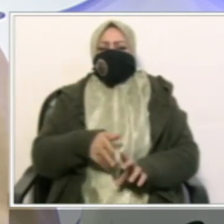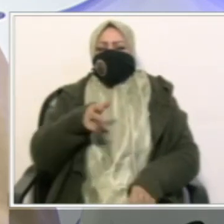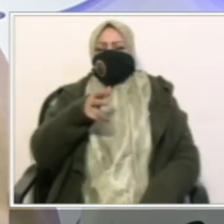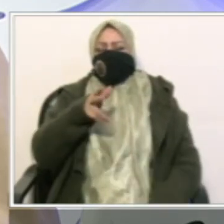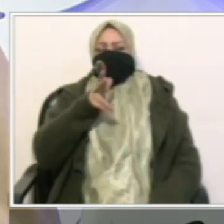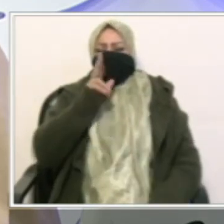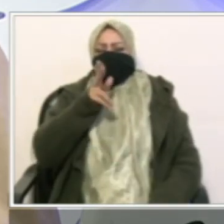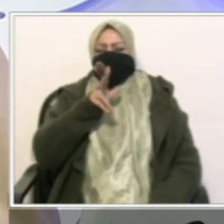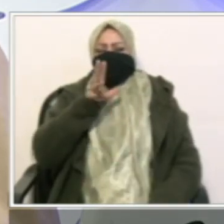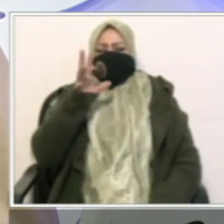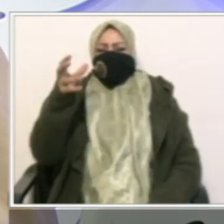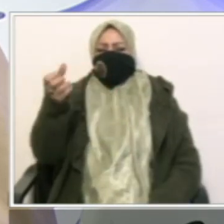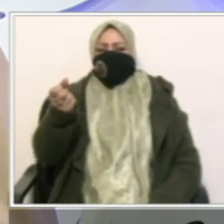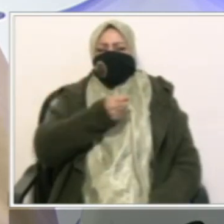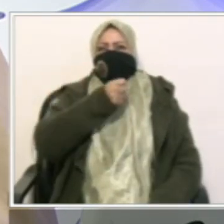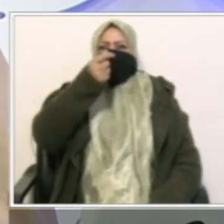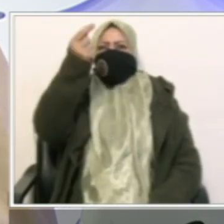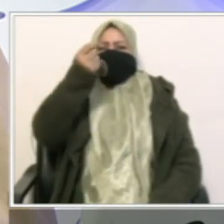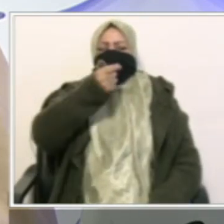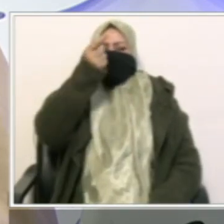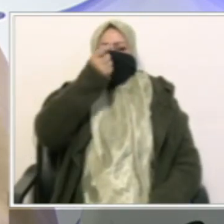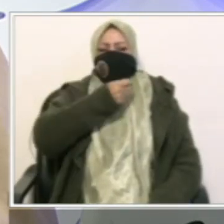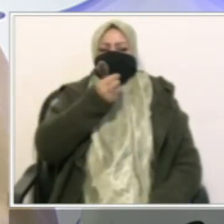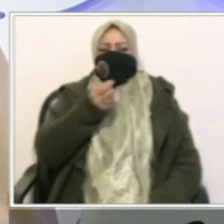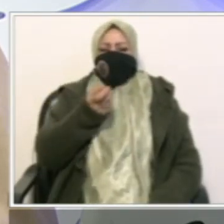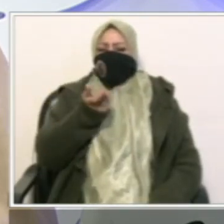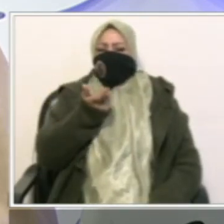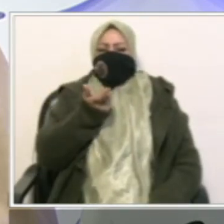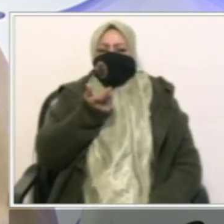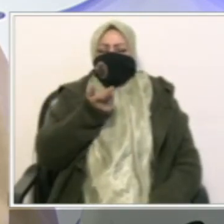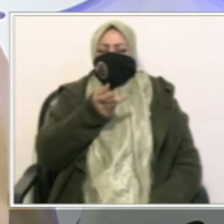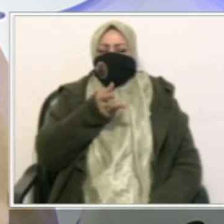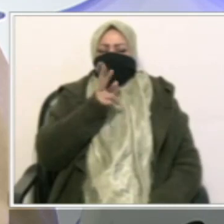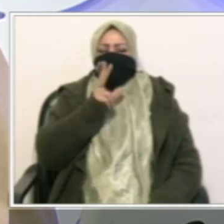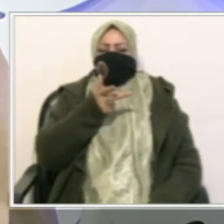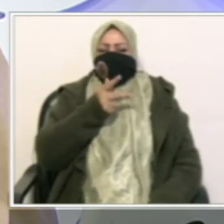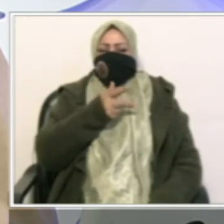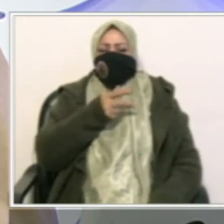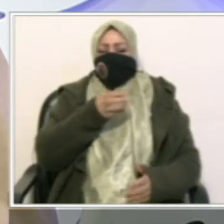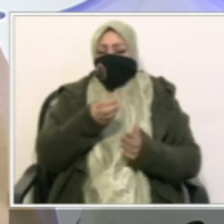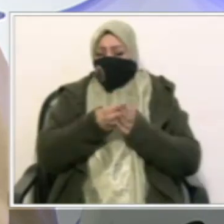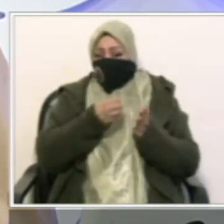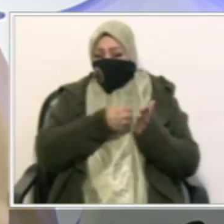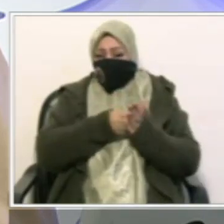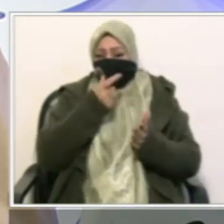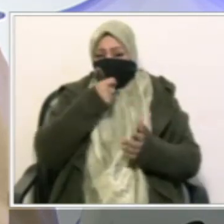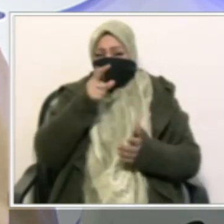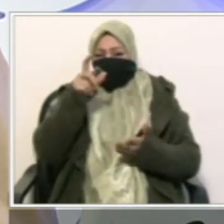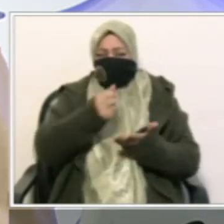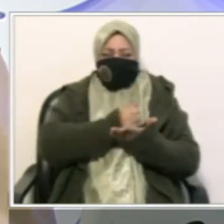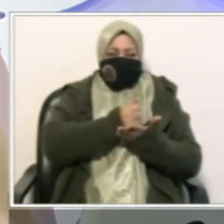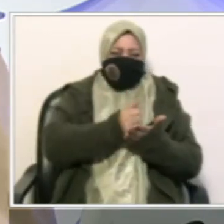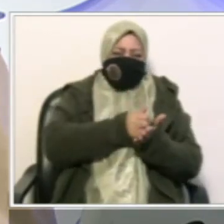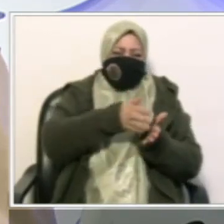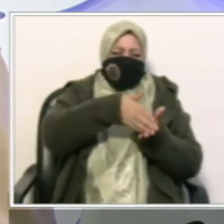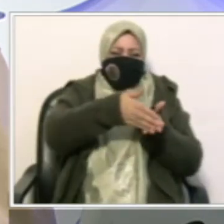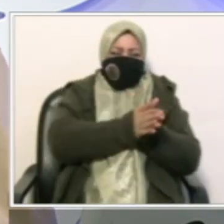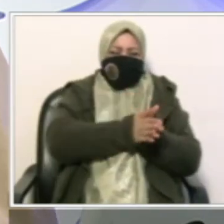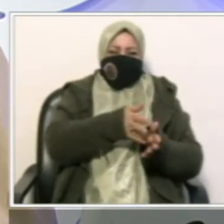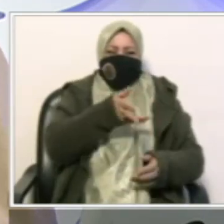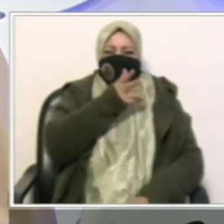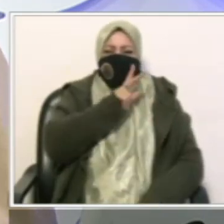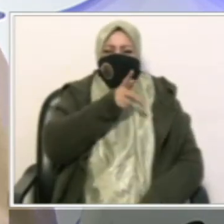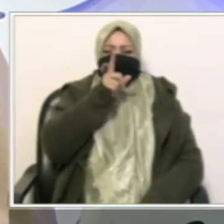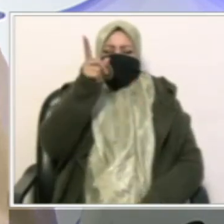فالعنب ما منعه علماؤنا غرساً ولا أكلاً، مع أنه